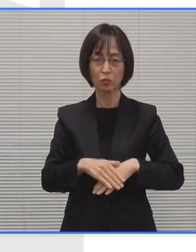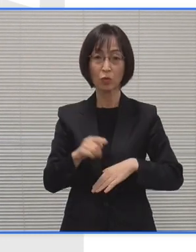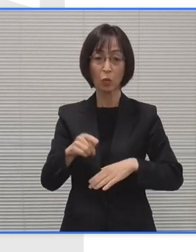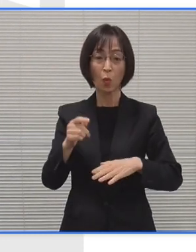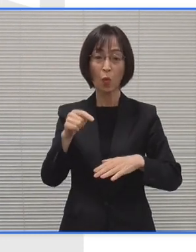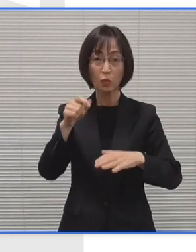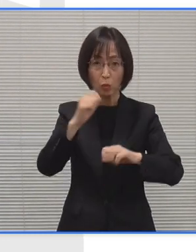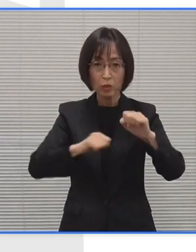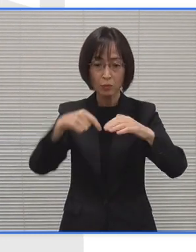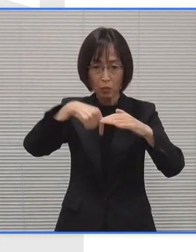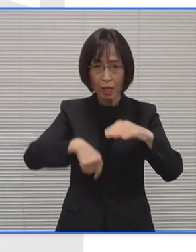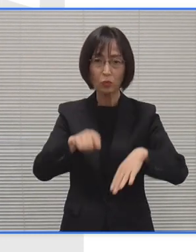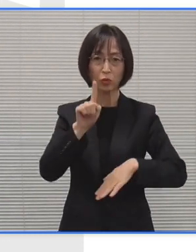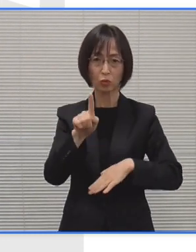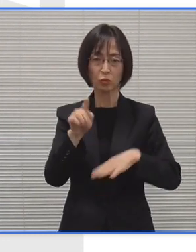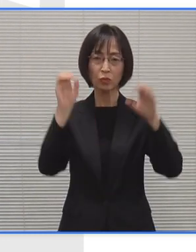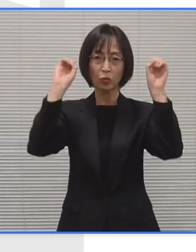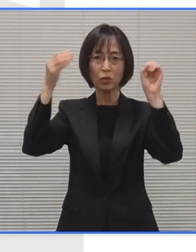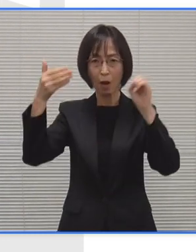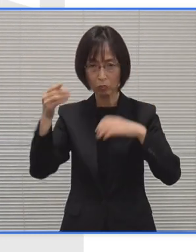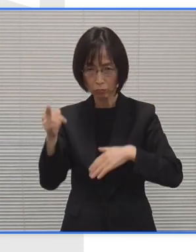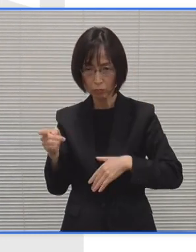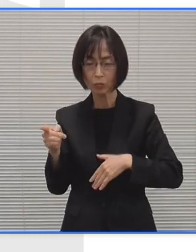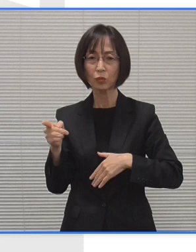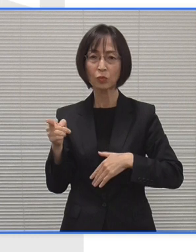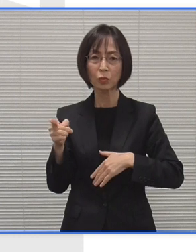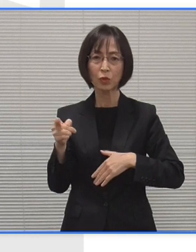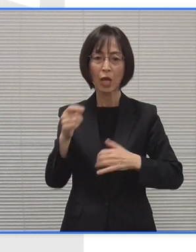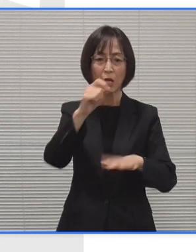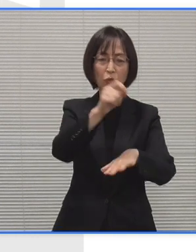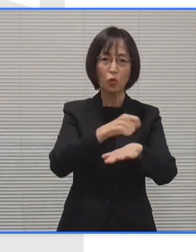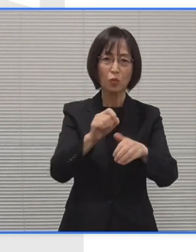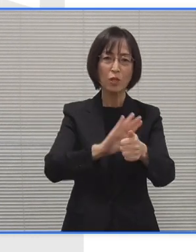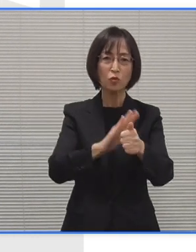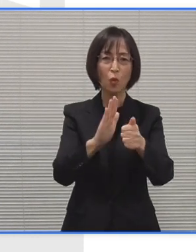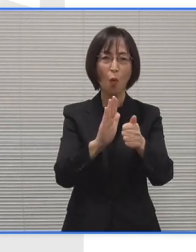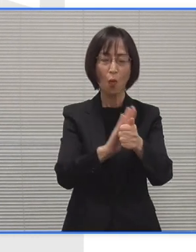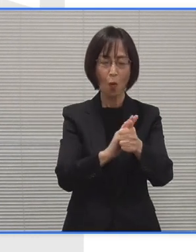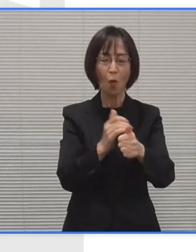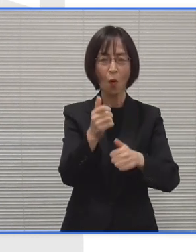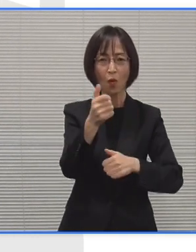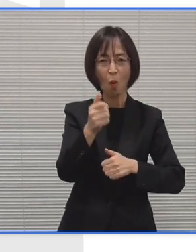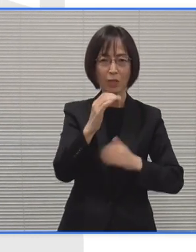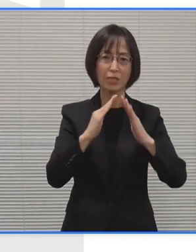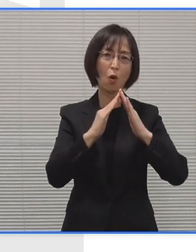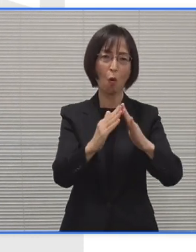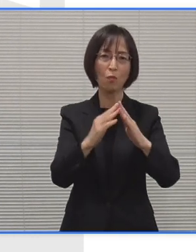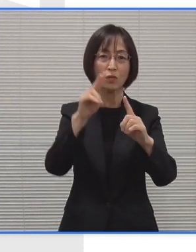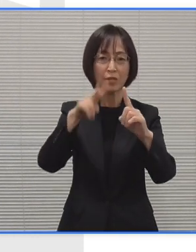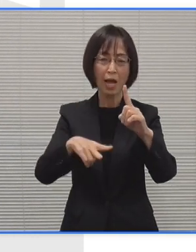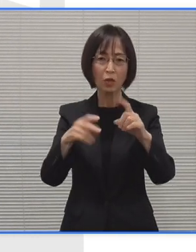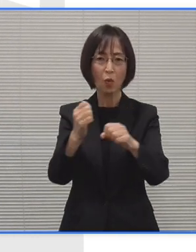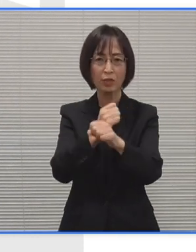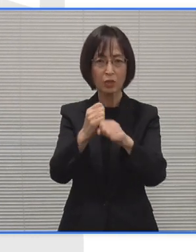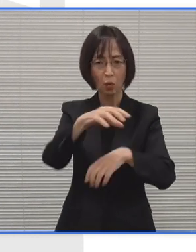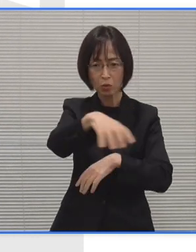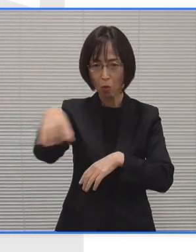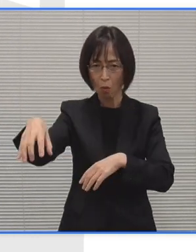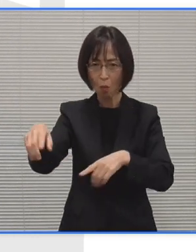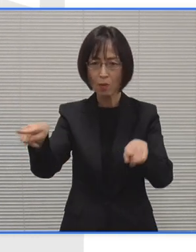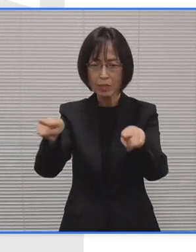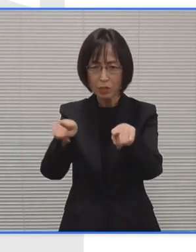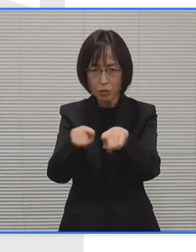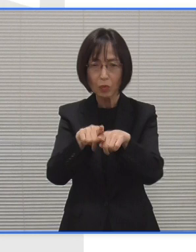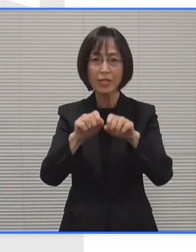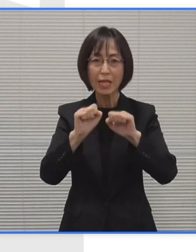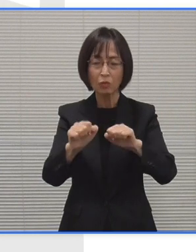つということで、豊島区とそれから特別養護老人ホーム介護サービス事業所の合同で行う初